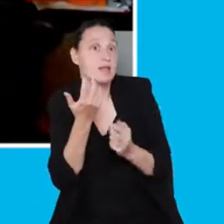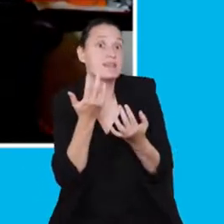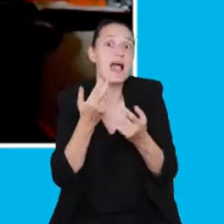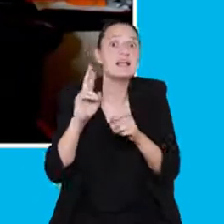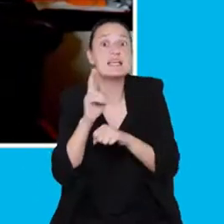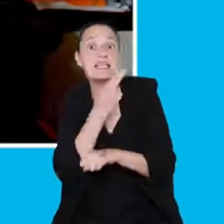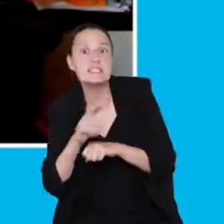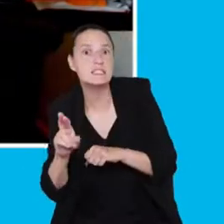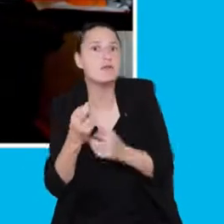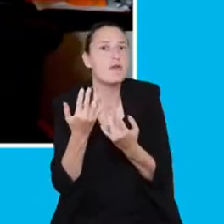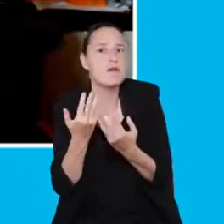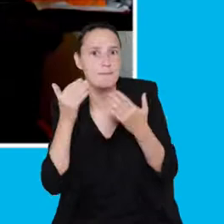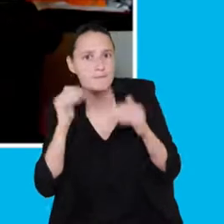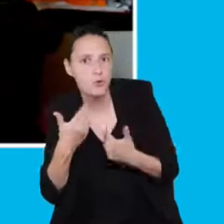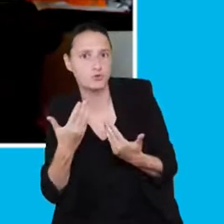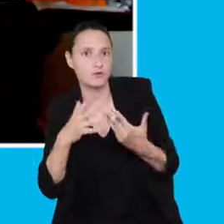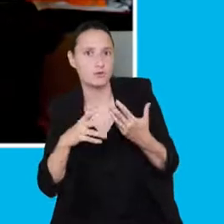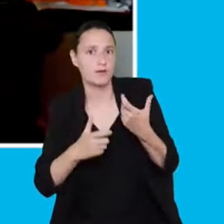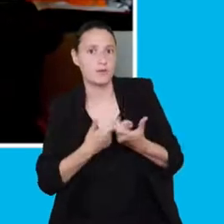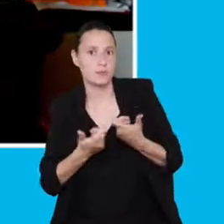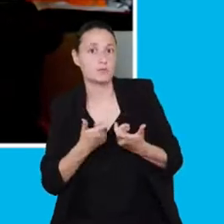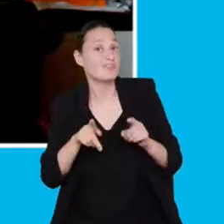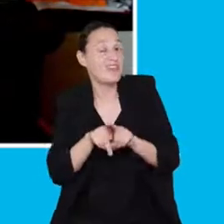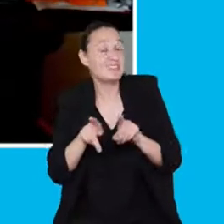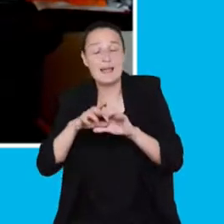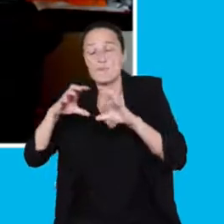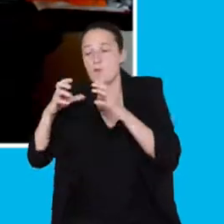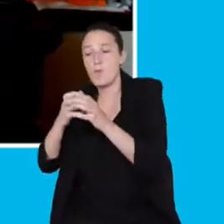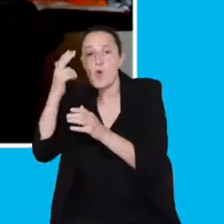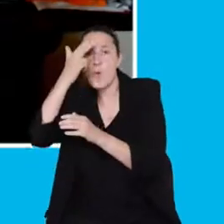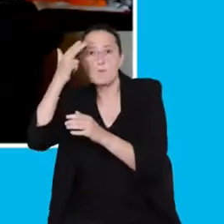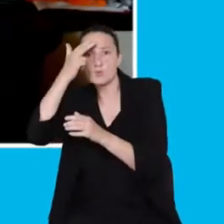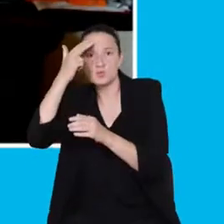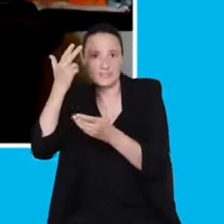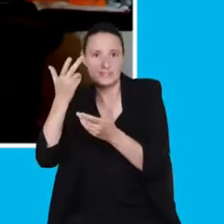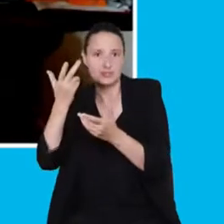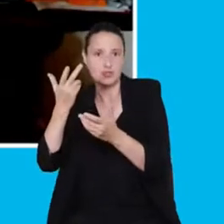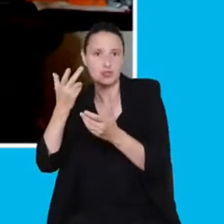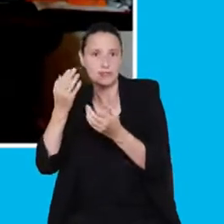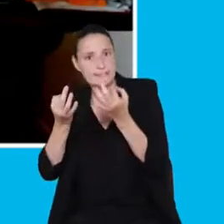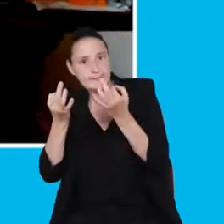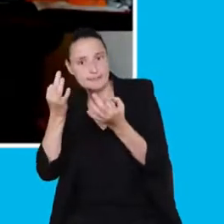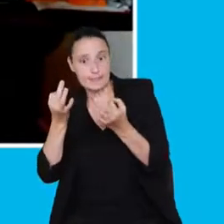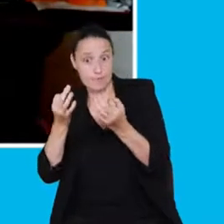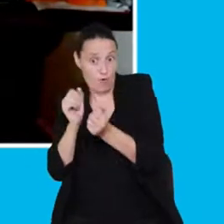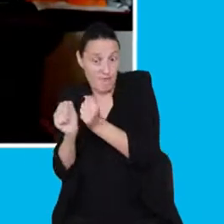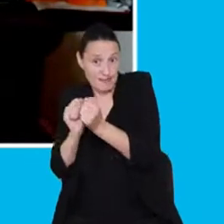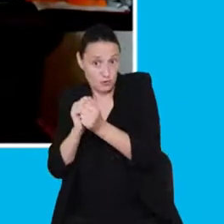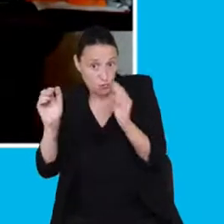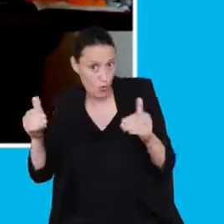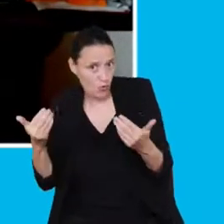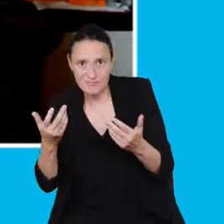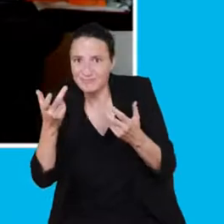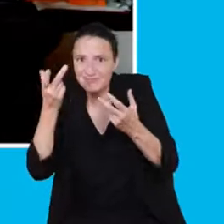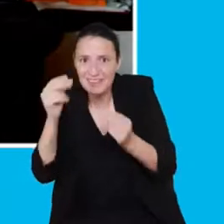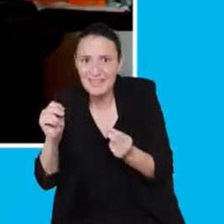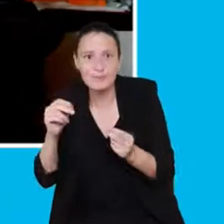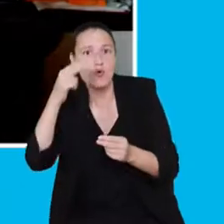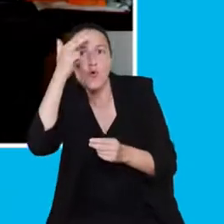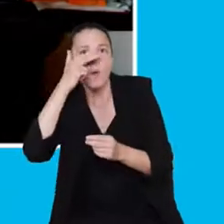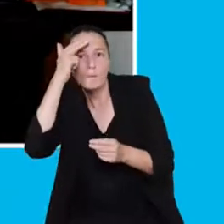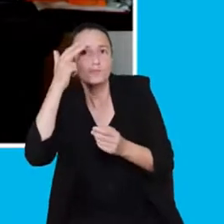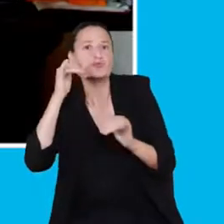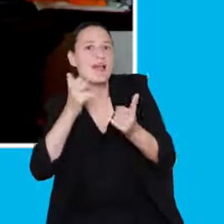zaryzykować. Podobny dylemat jest komunistów w gruncie rzeczy. To znaczy, oni w ogóle nie mogą walczyć, bo nie ma sposobu, żeby prawda,